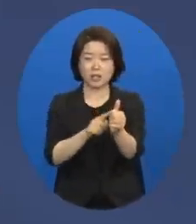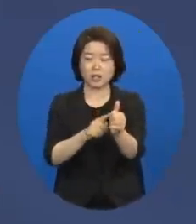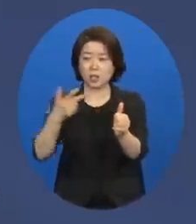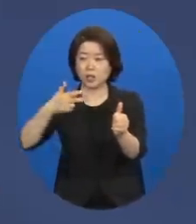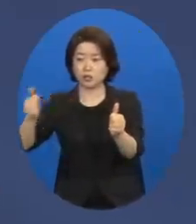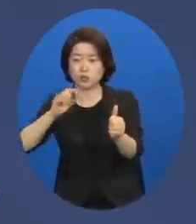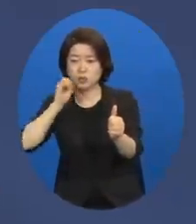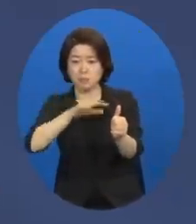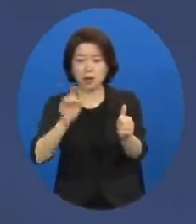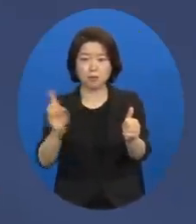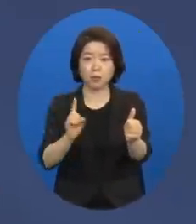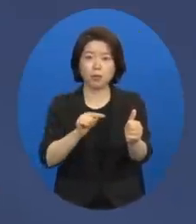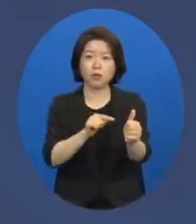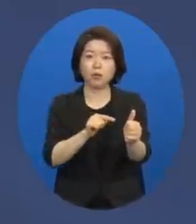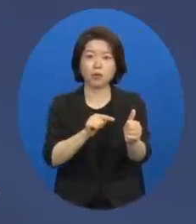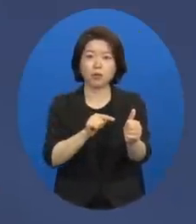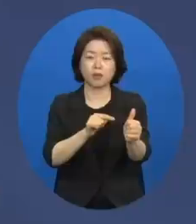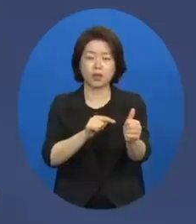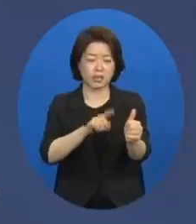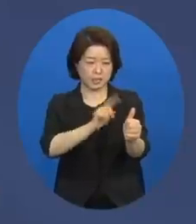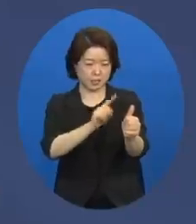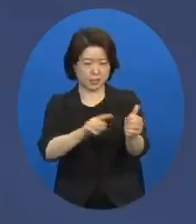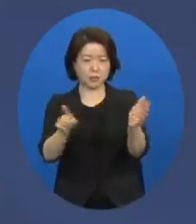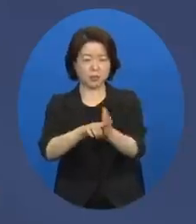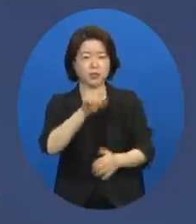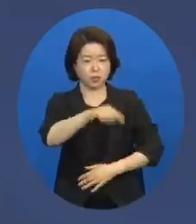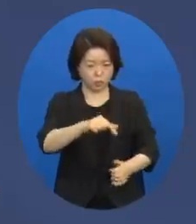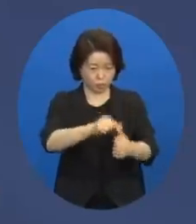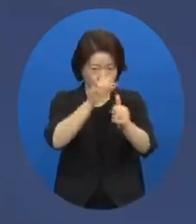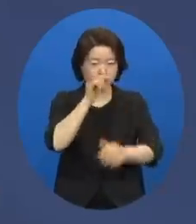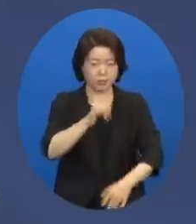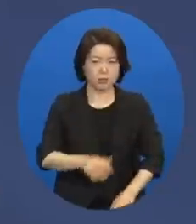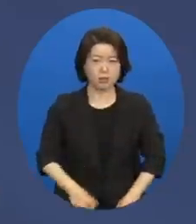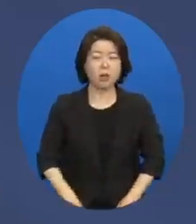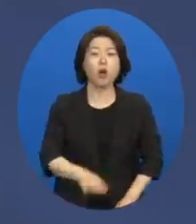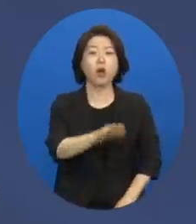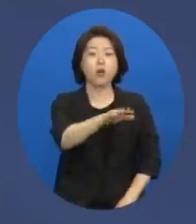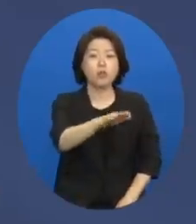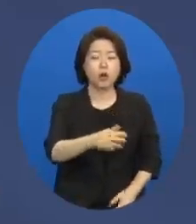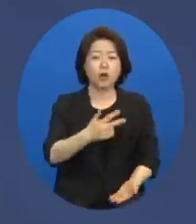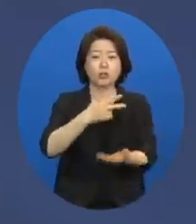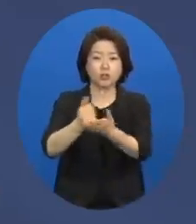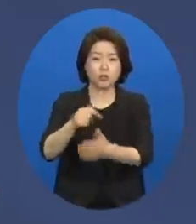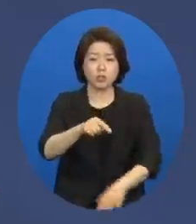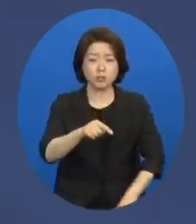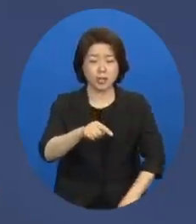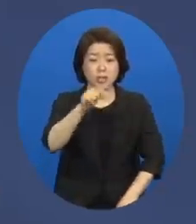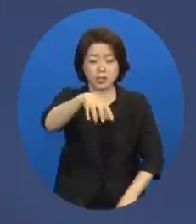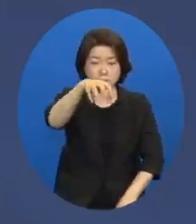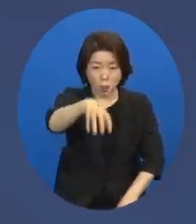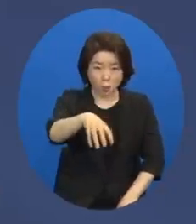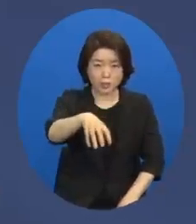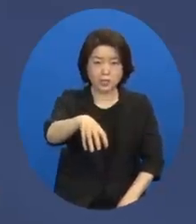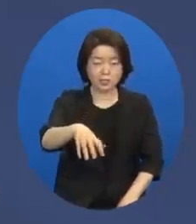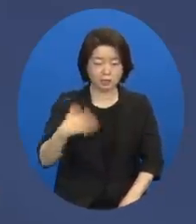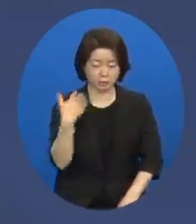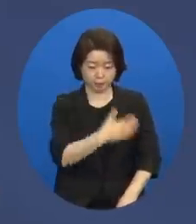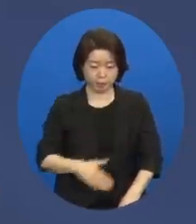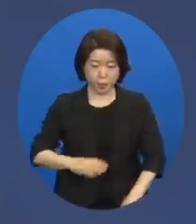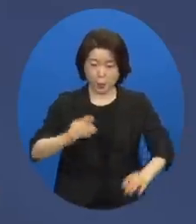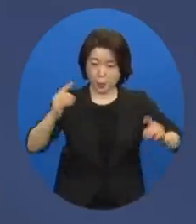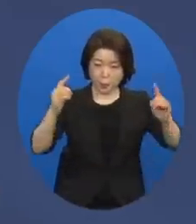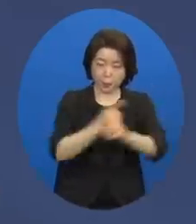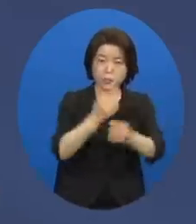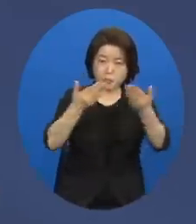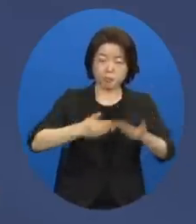뭐라고 말씀하는지 아십니까? 내 믿음이 너를 구원했는데 너 주님이 그 자리에서 육신을